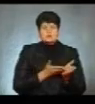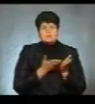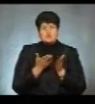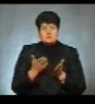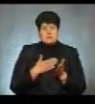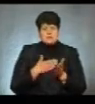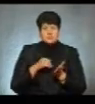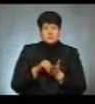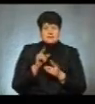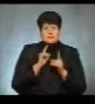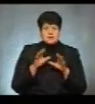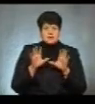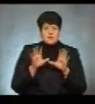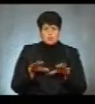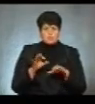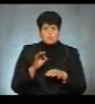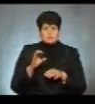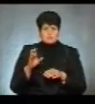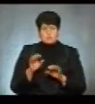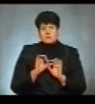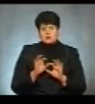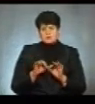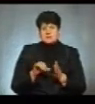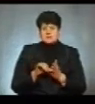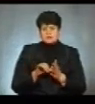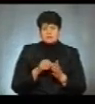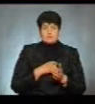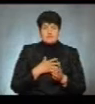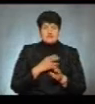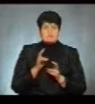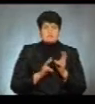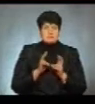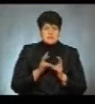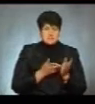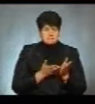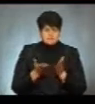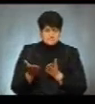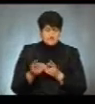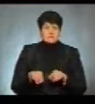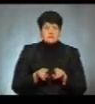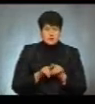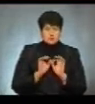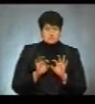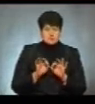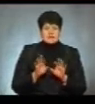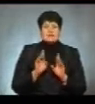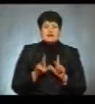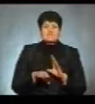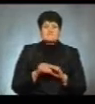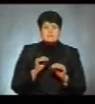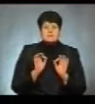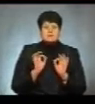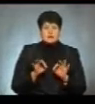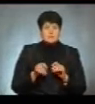нас, членів Ради голів ОСББ. Ми розкажемо, представників приватних підприємств. Вони також розкажуть, як вибрати правильно, щоб не